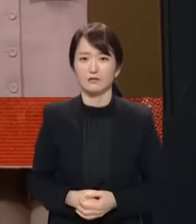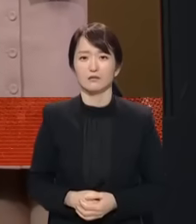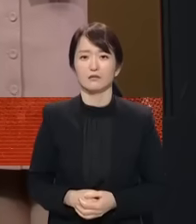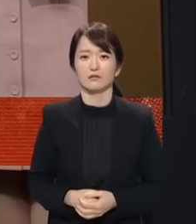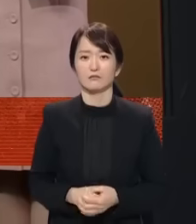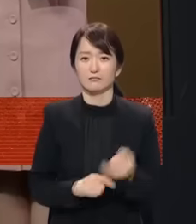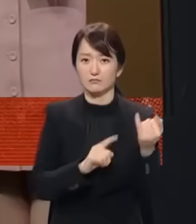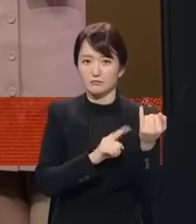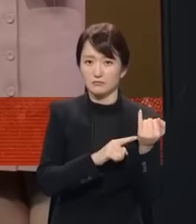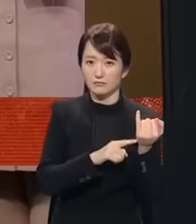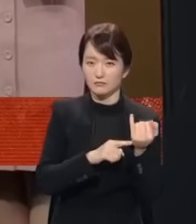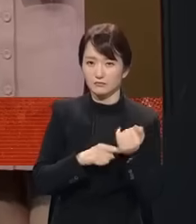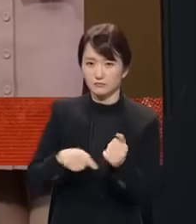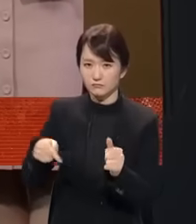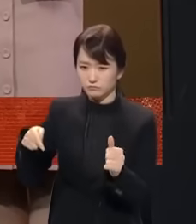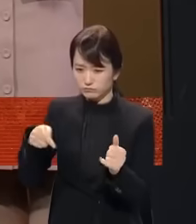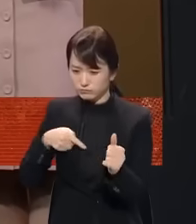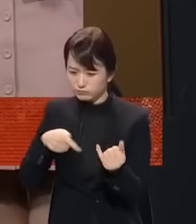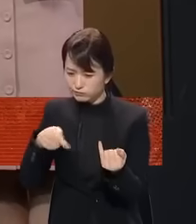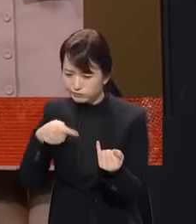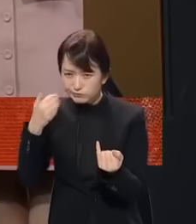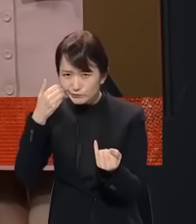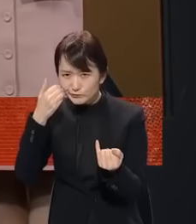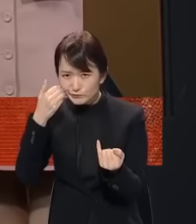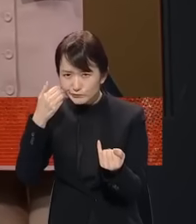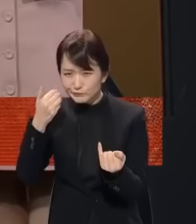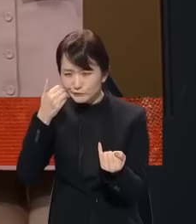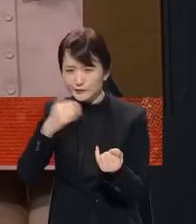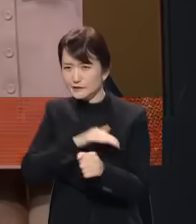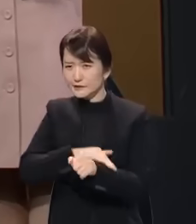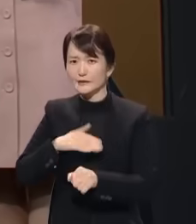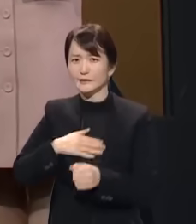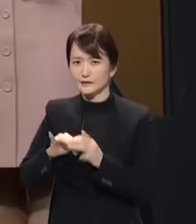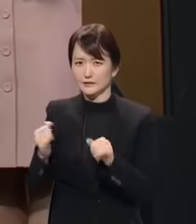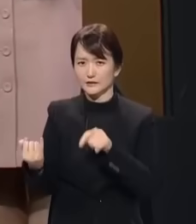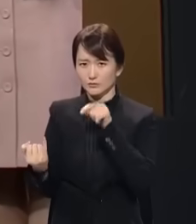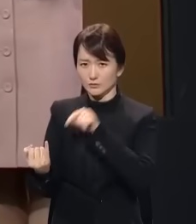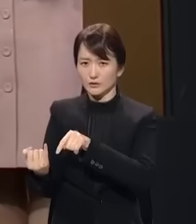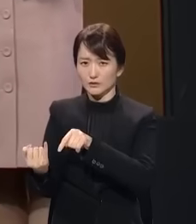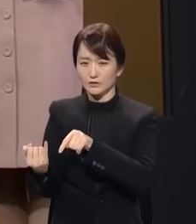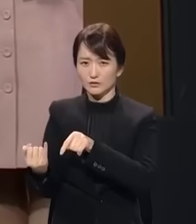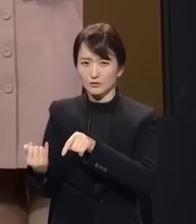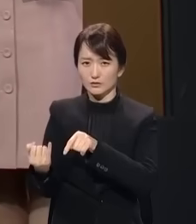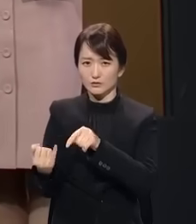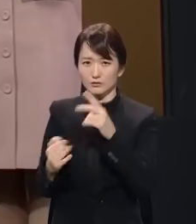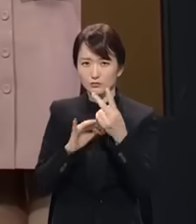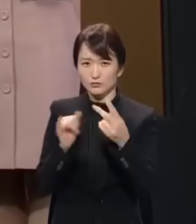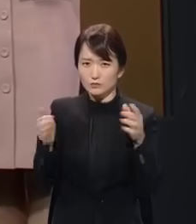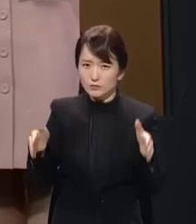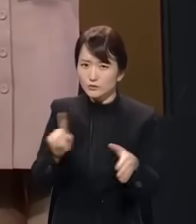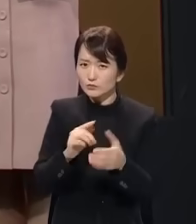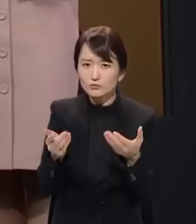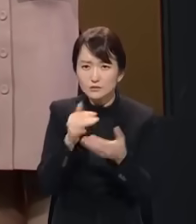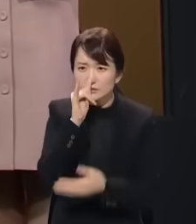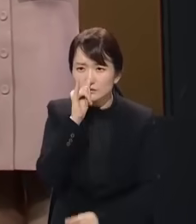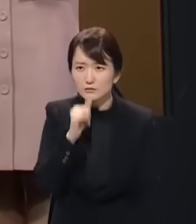모든 일의 배후로 자신이 잘 아는 누군가를 지목합니다. 대체 이들 사이에 무슨 일이 있었던